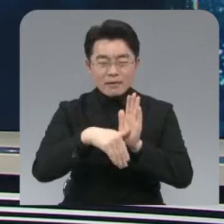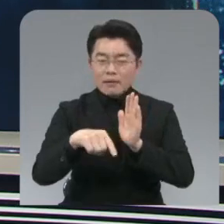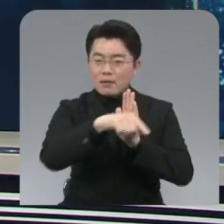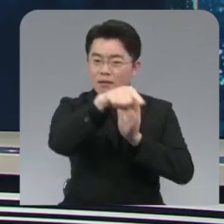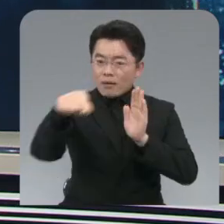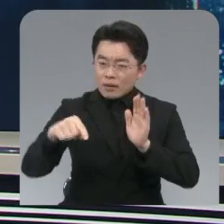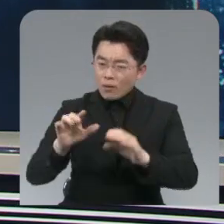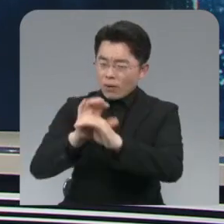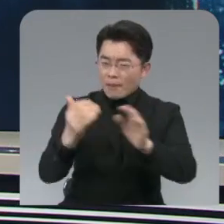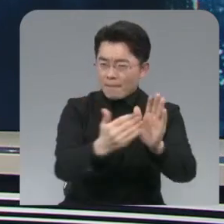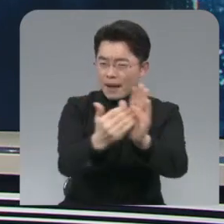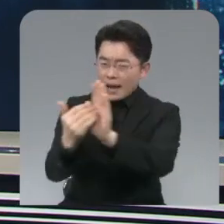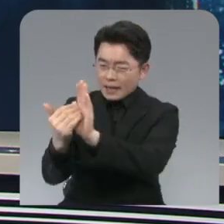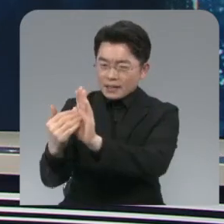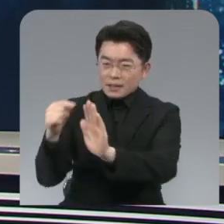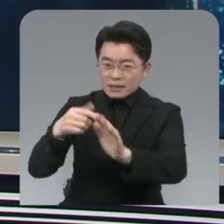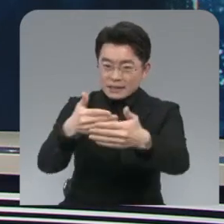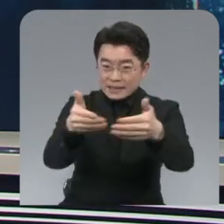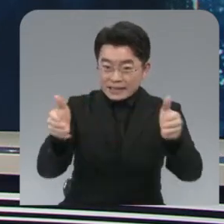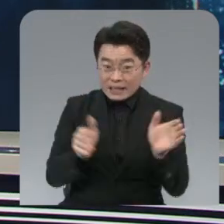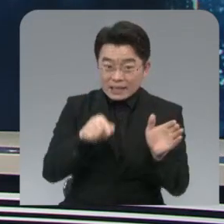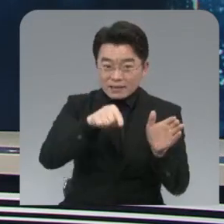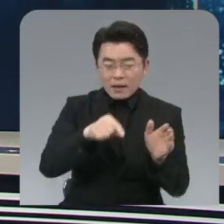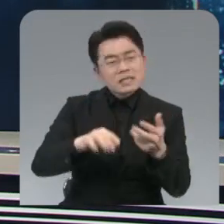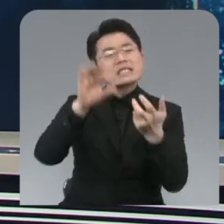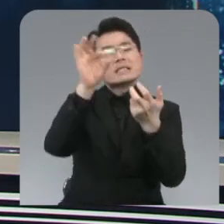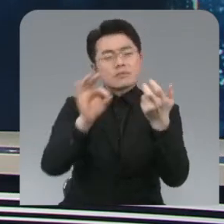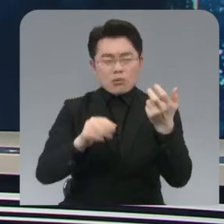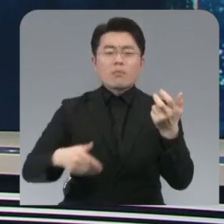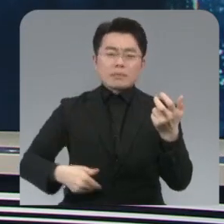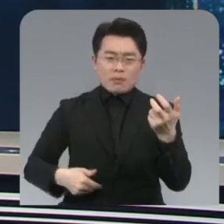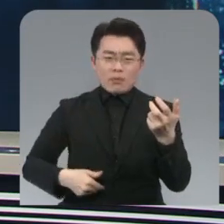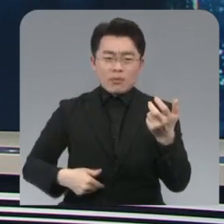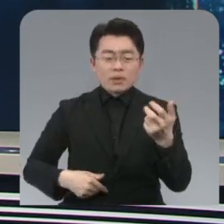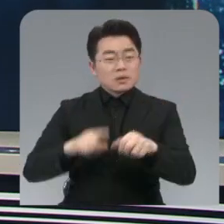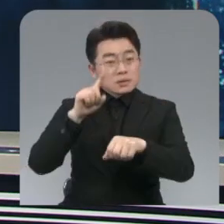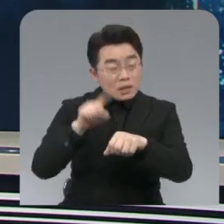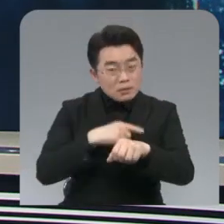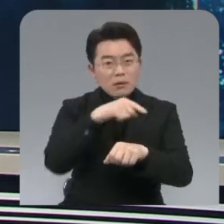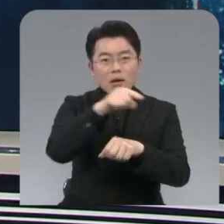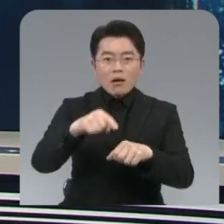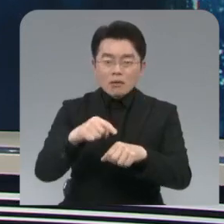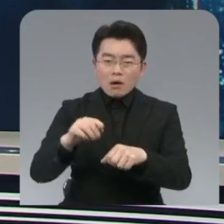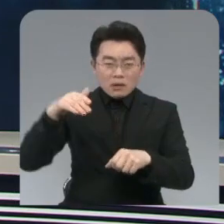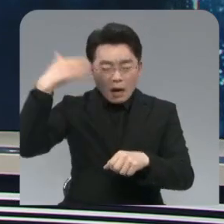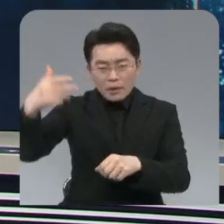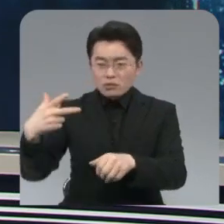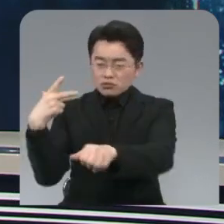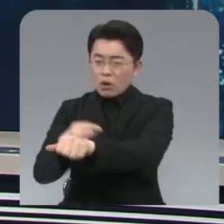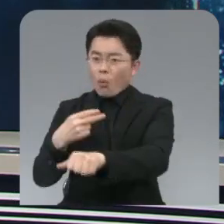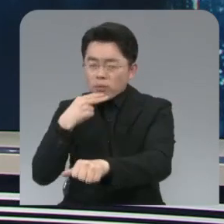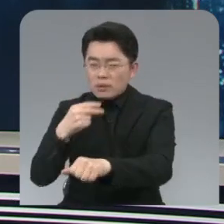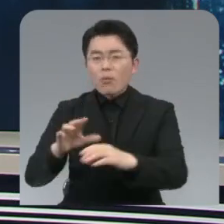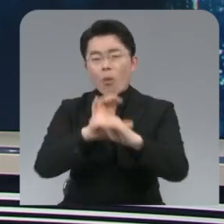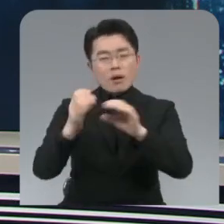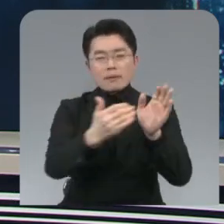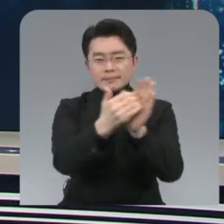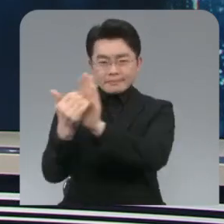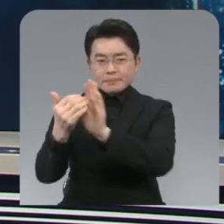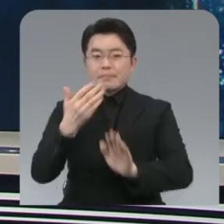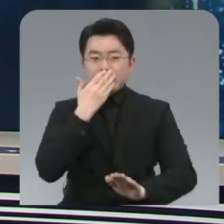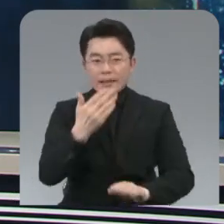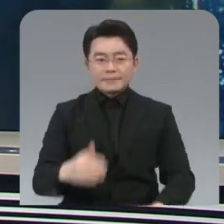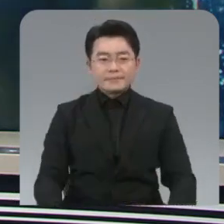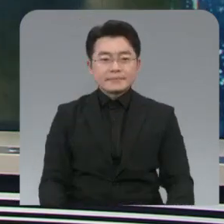가정할 때 항체 보유자가 70%는 돼야 집단 면역 문턱에 들어선 것으로 판단합니다. 그런데